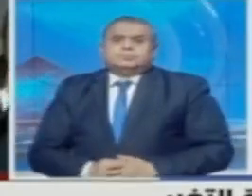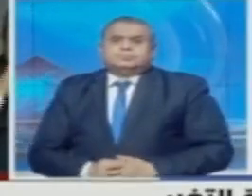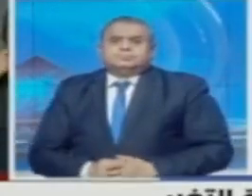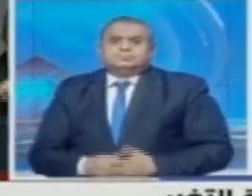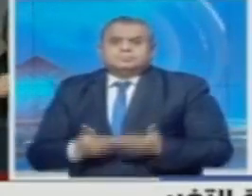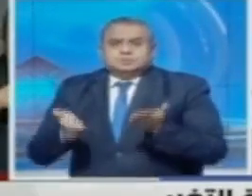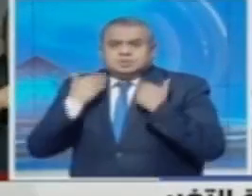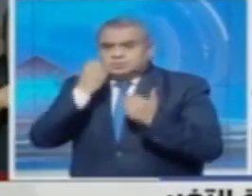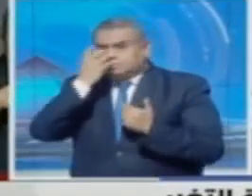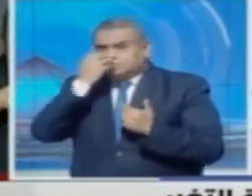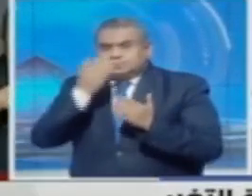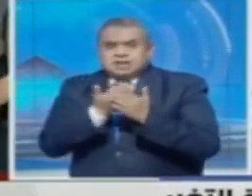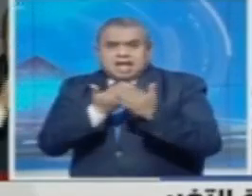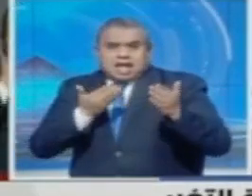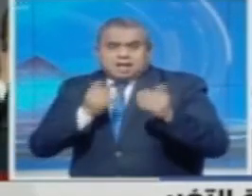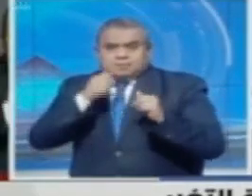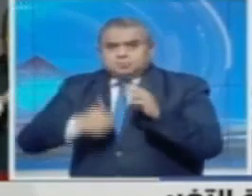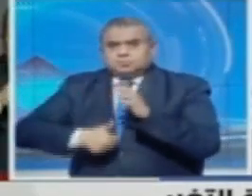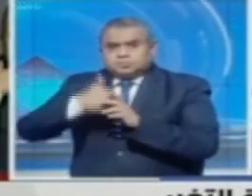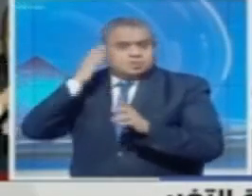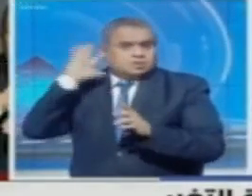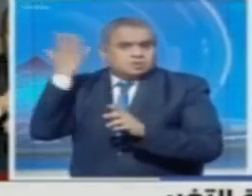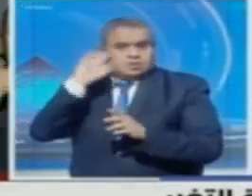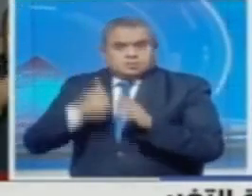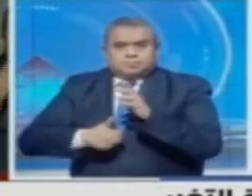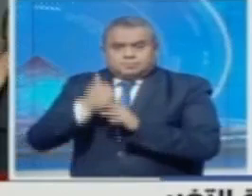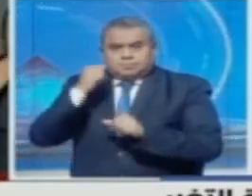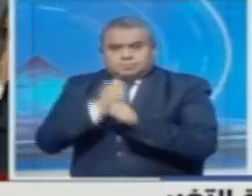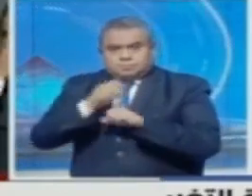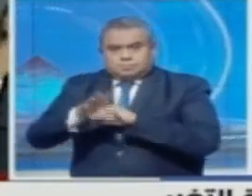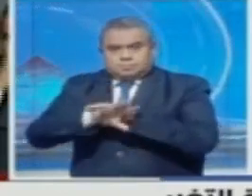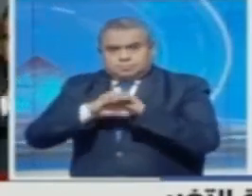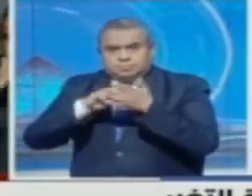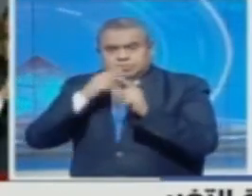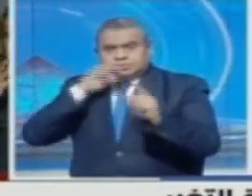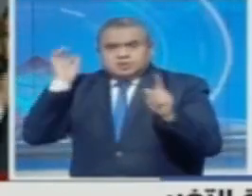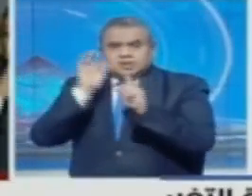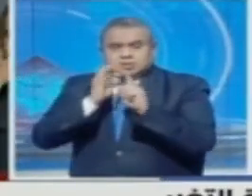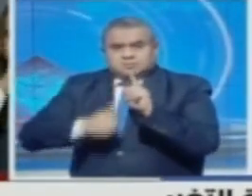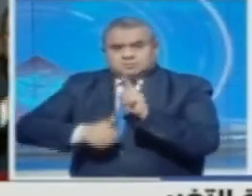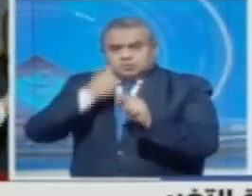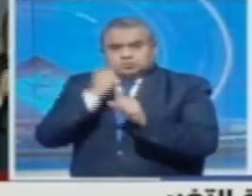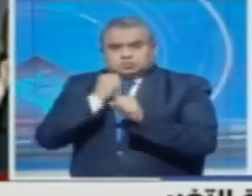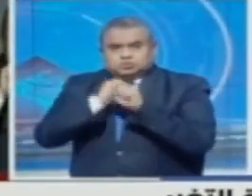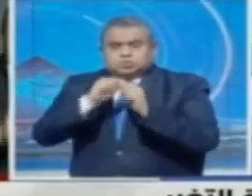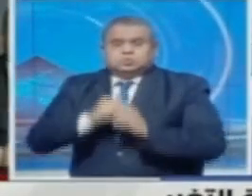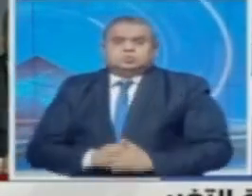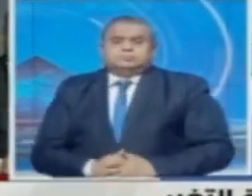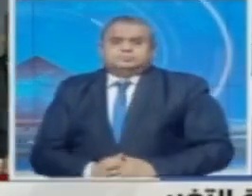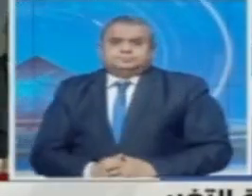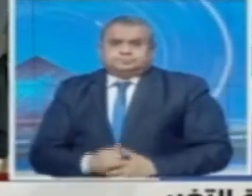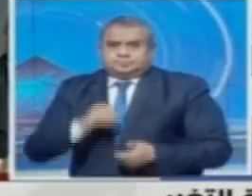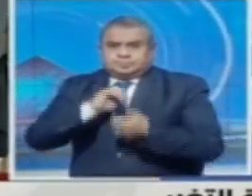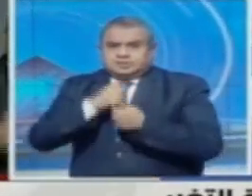المناخ بوقت مبكر جدا، ويمكن احنا يعني كن لنا مساهمة كبيرة جدا في اتفاقية